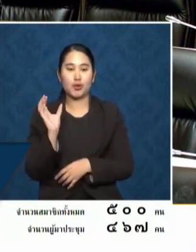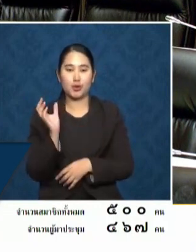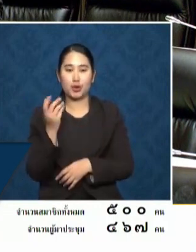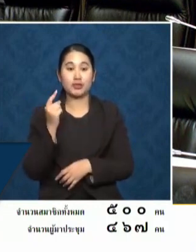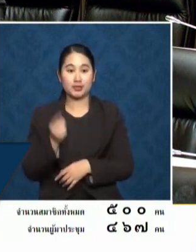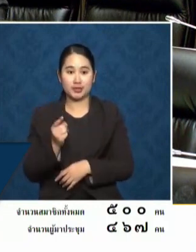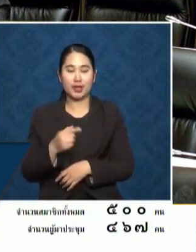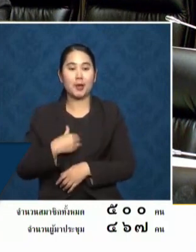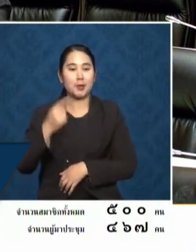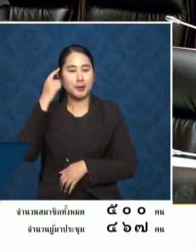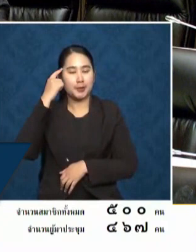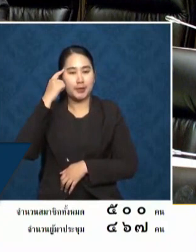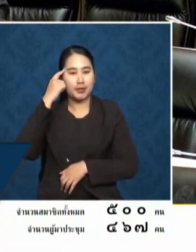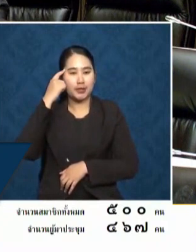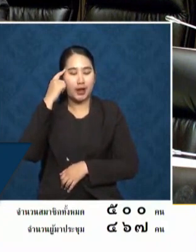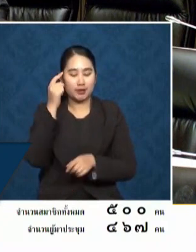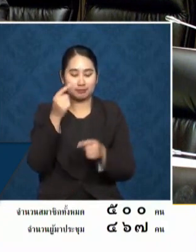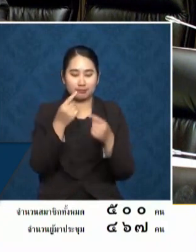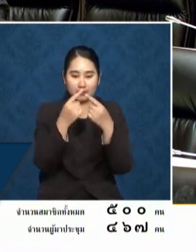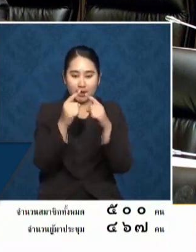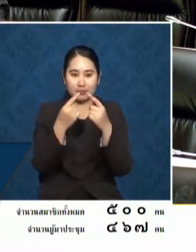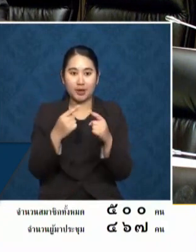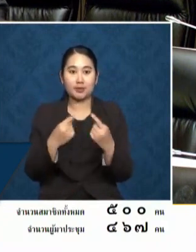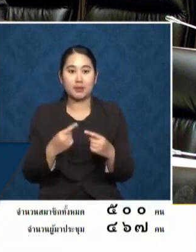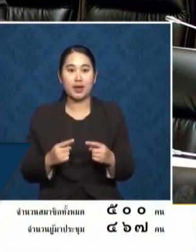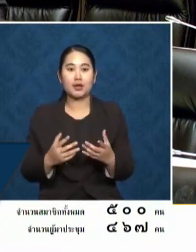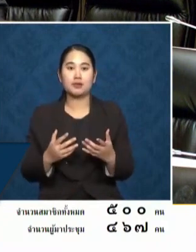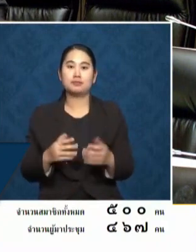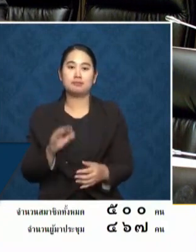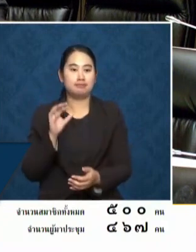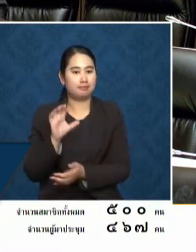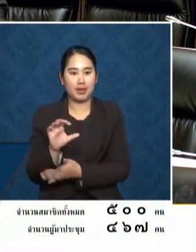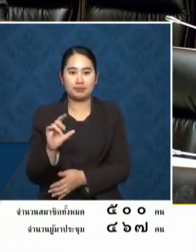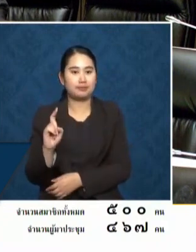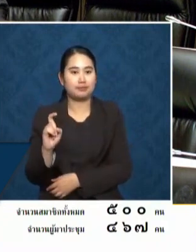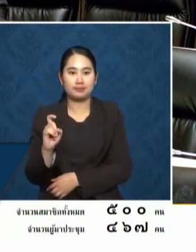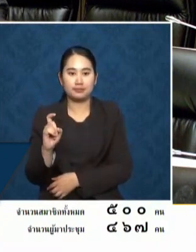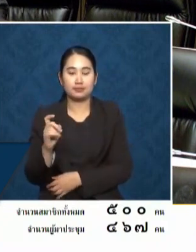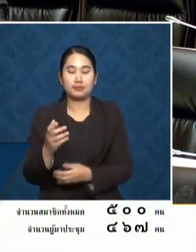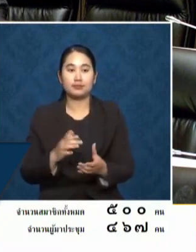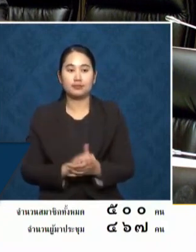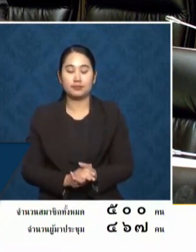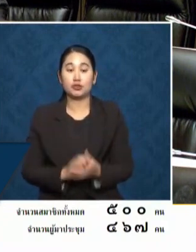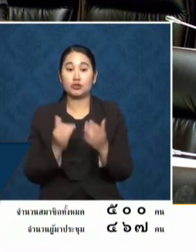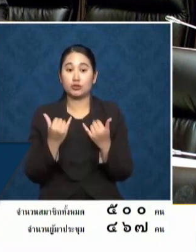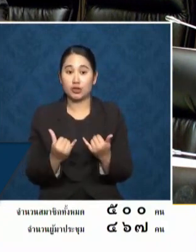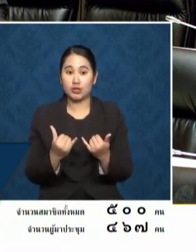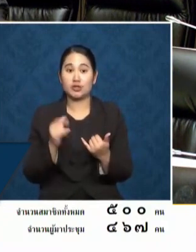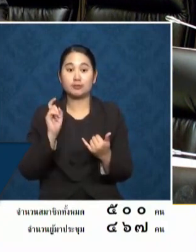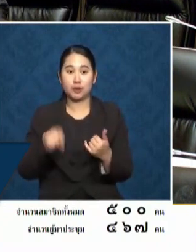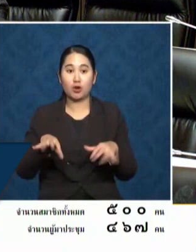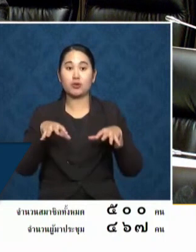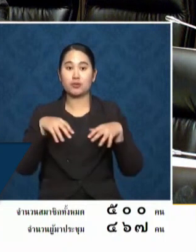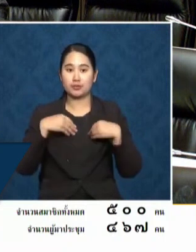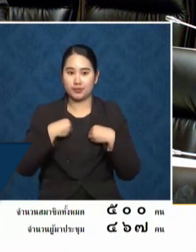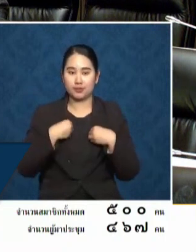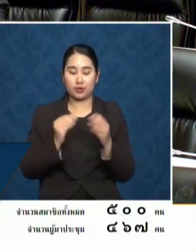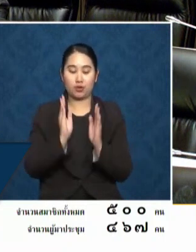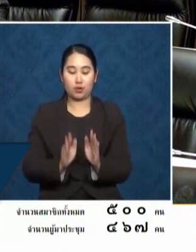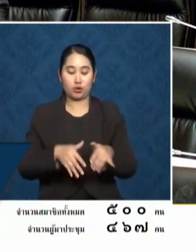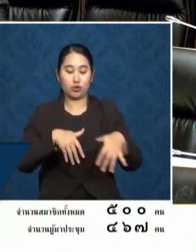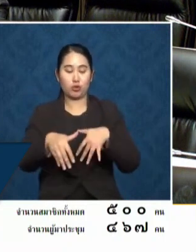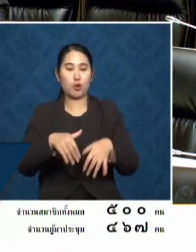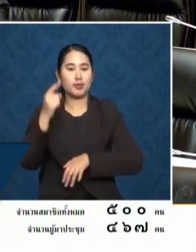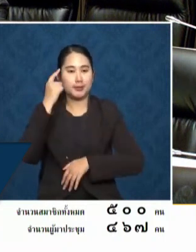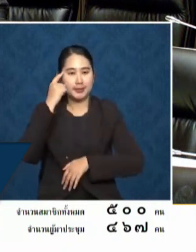เสรีภาพทางความคิดนั้นเป็นเสรีภาพที่จำกัดกันไม่ได้เราต้องยอมรับว่าประชาชนแต่ละคนก็อาจจะมีมุมมอง